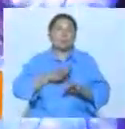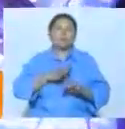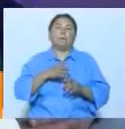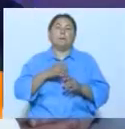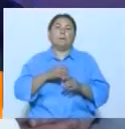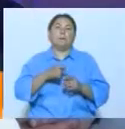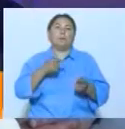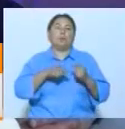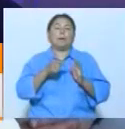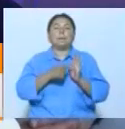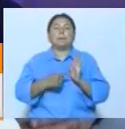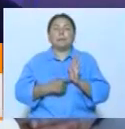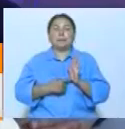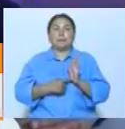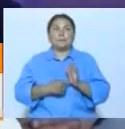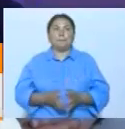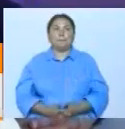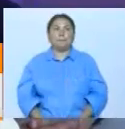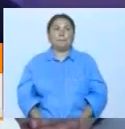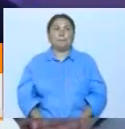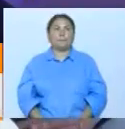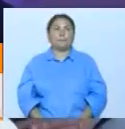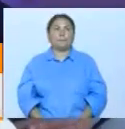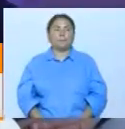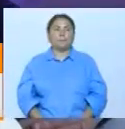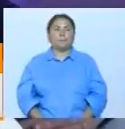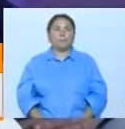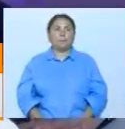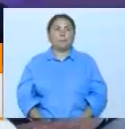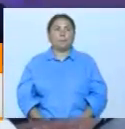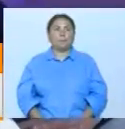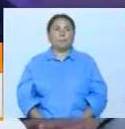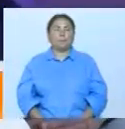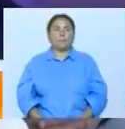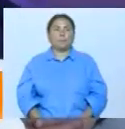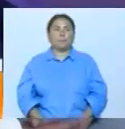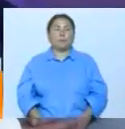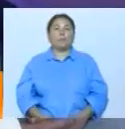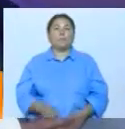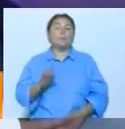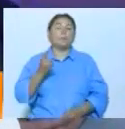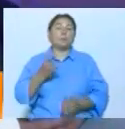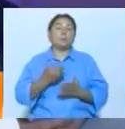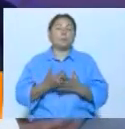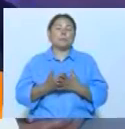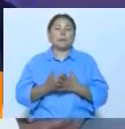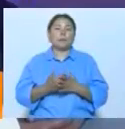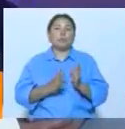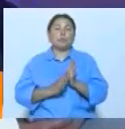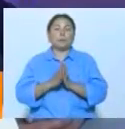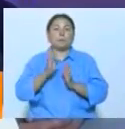қойды. Бала әкесімен араласпайды, ертең ол бала